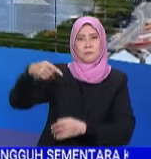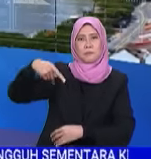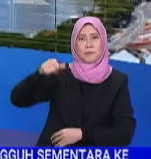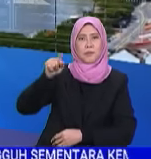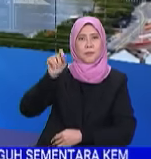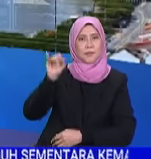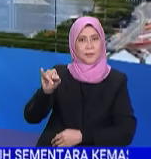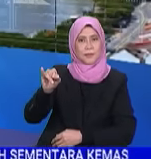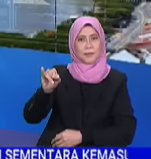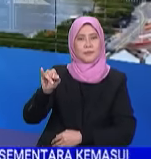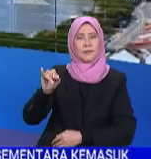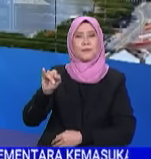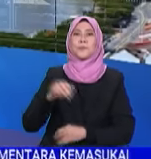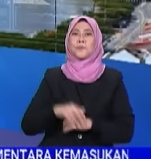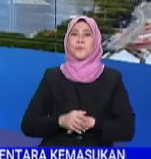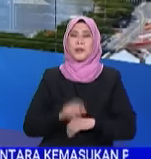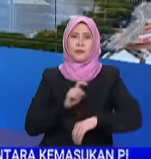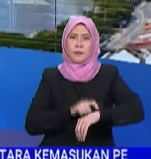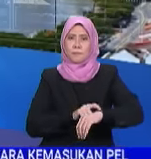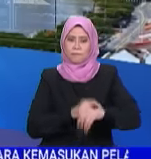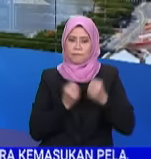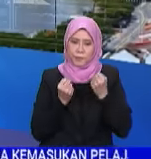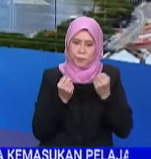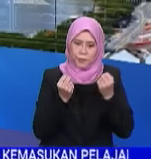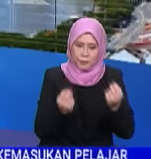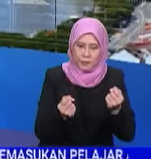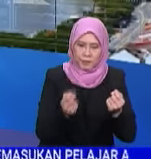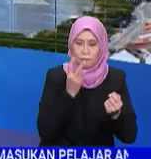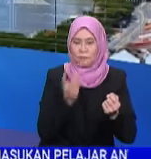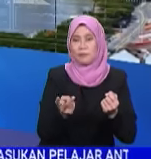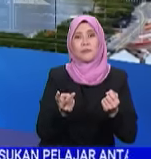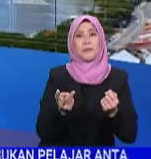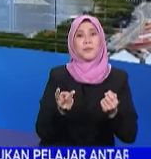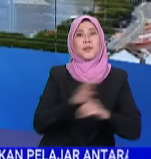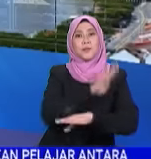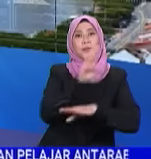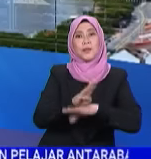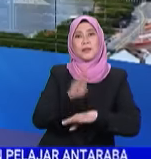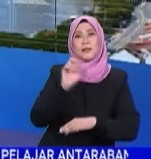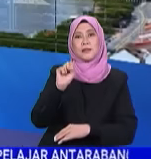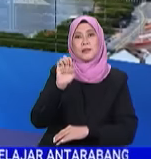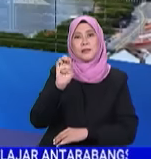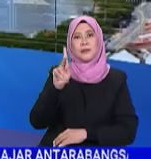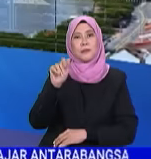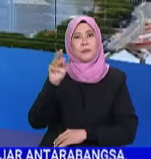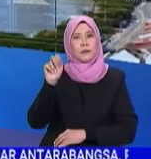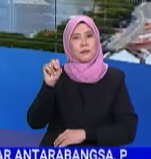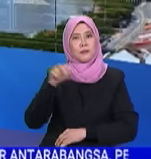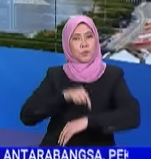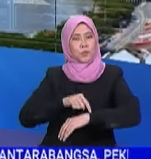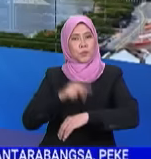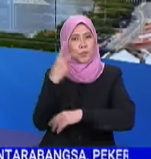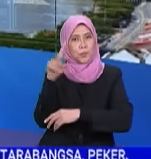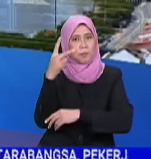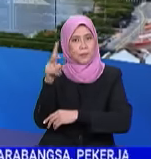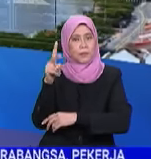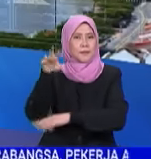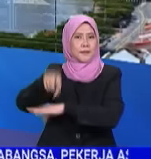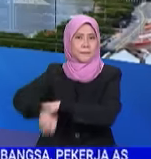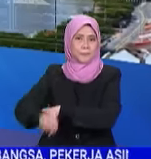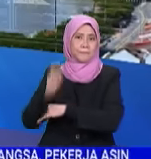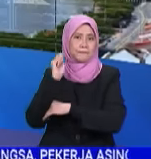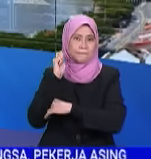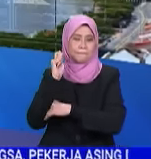Izin Parti semasa rondaan di kawasan Tanjung enasan Tinggi Bukit sekaban pada pukul 1230 tengah